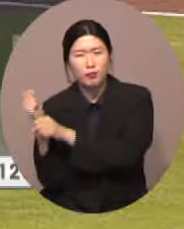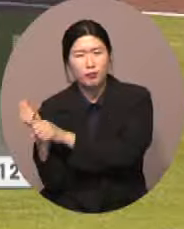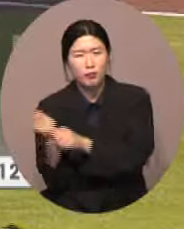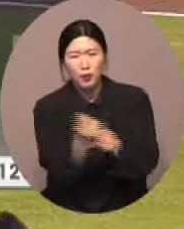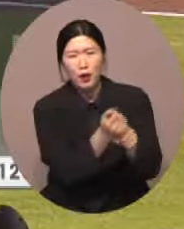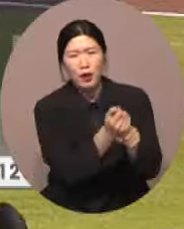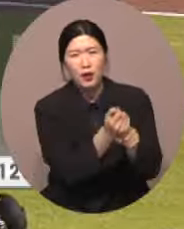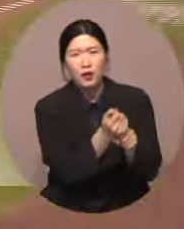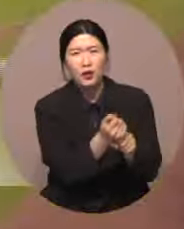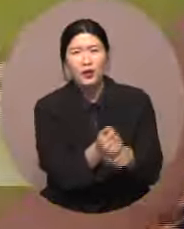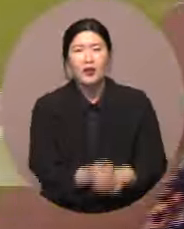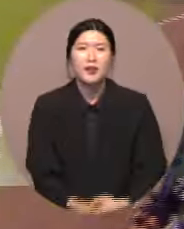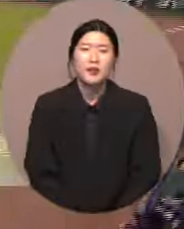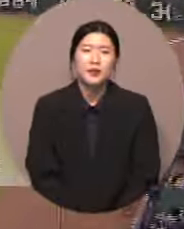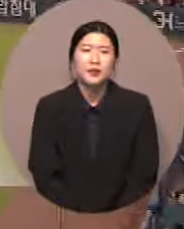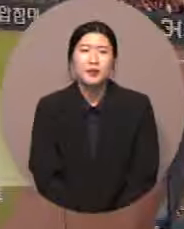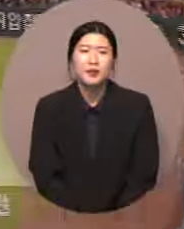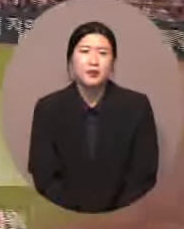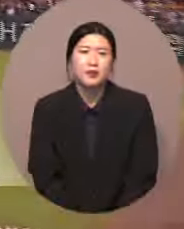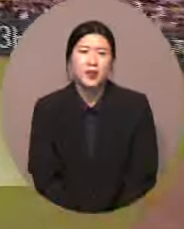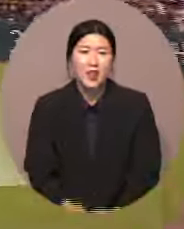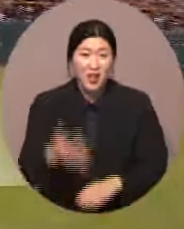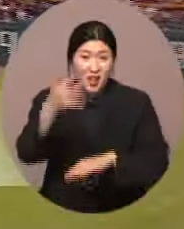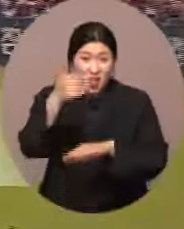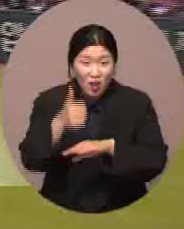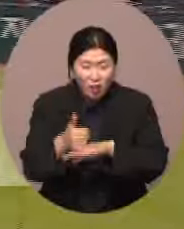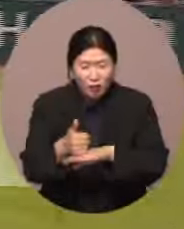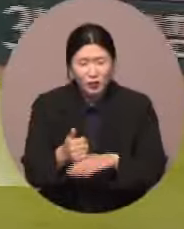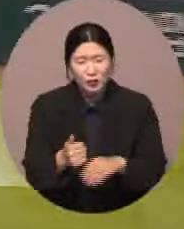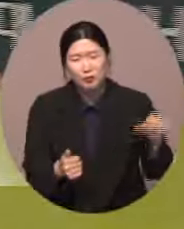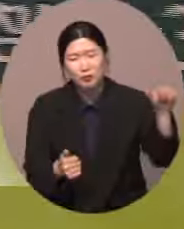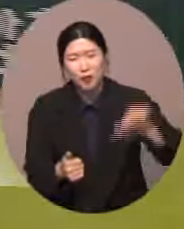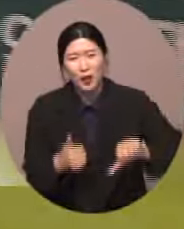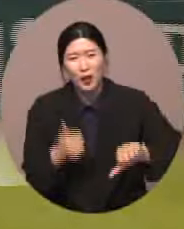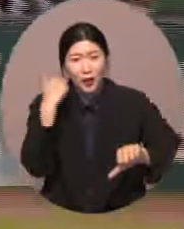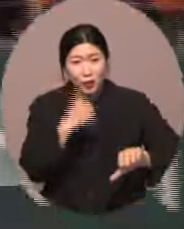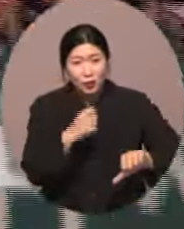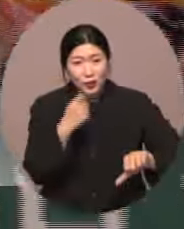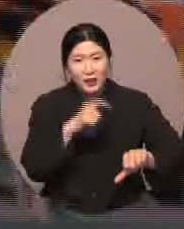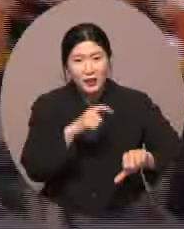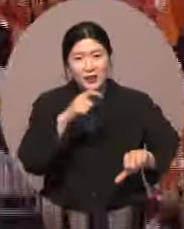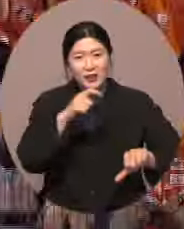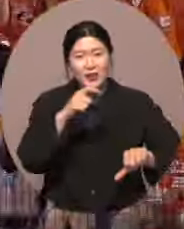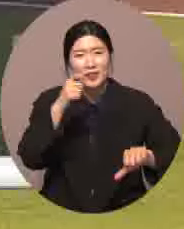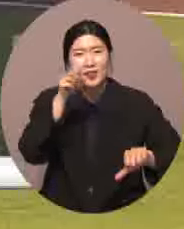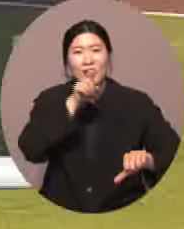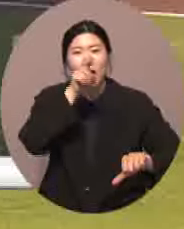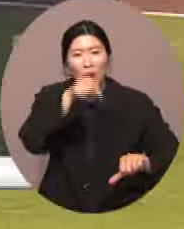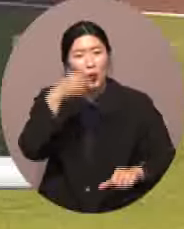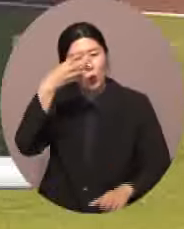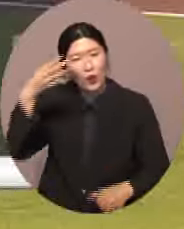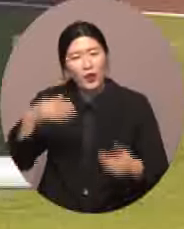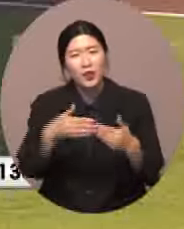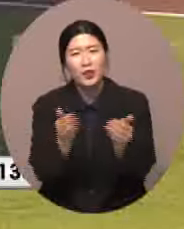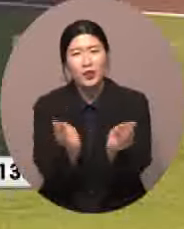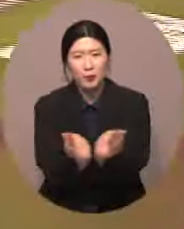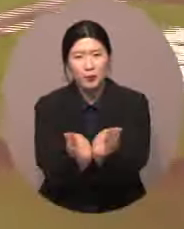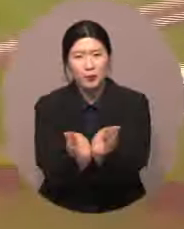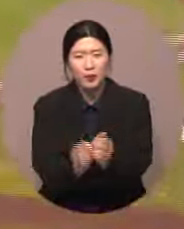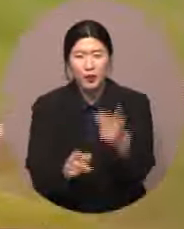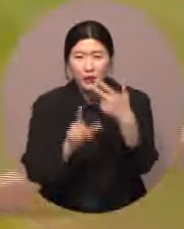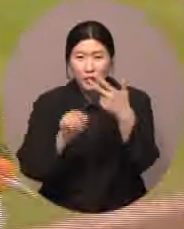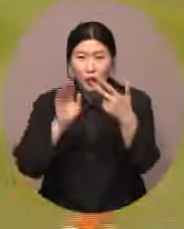석점 홈런을 때려냅니다. 다 잡았던 경기를 내준 한화는 7연패에 빠졌습니다. 한화는 후반기 시작